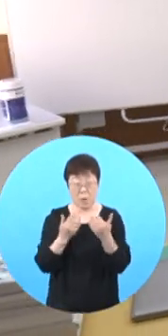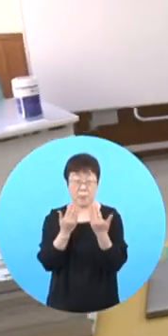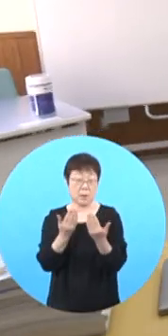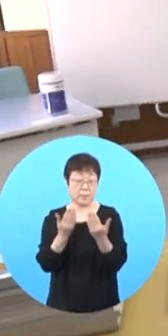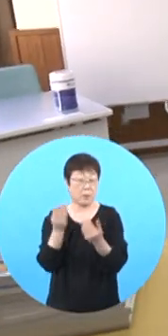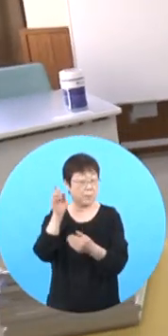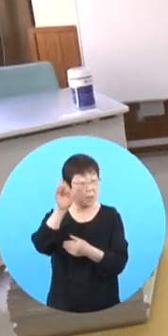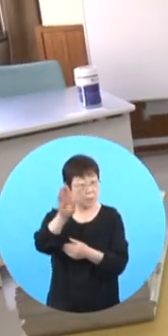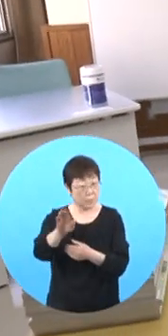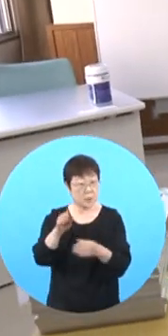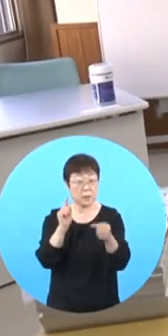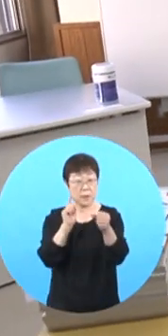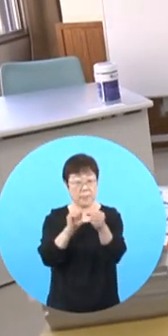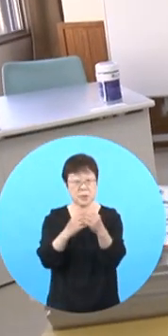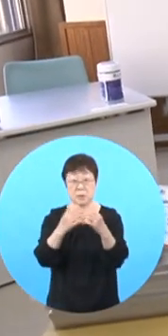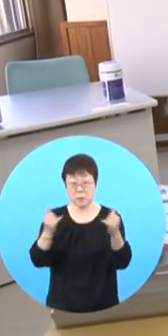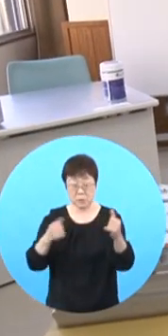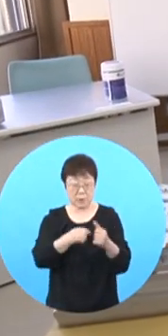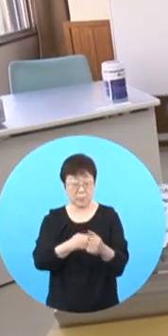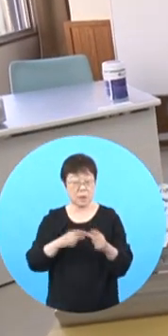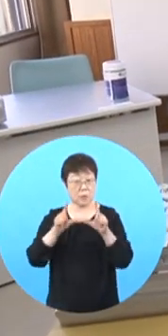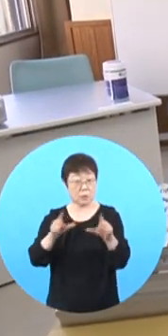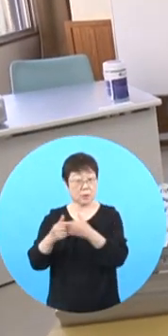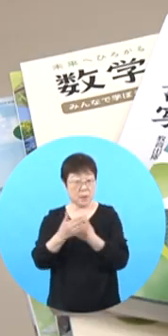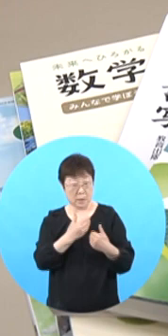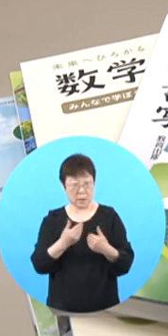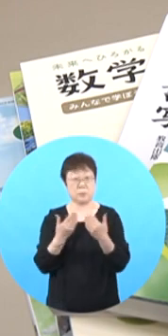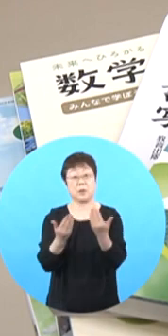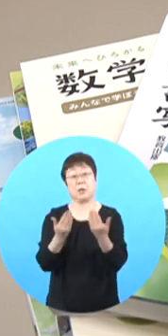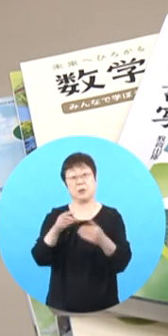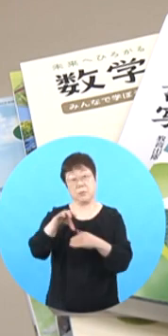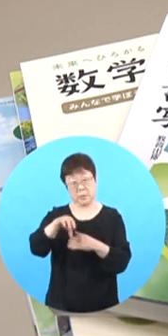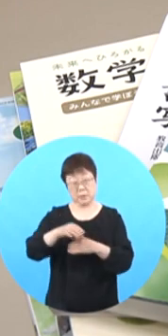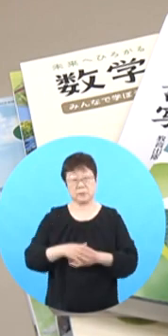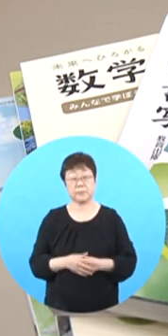びを前向きに志す方たちの気持ちに応える学校です。